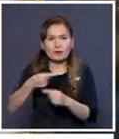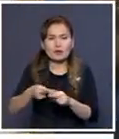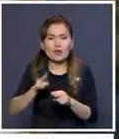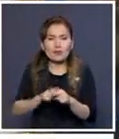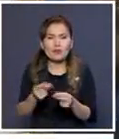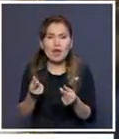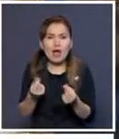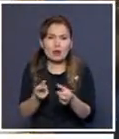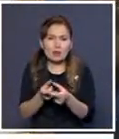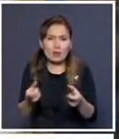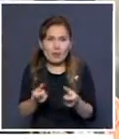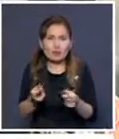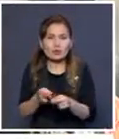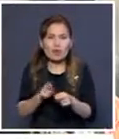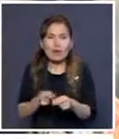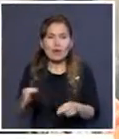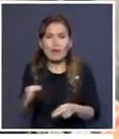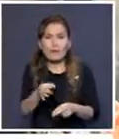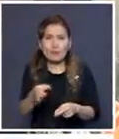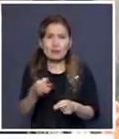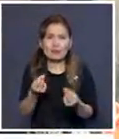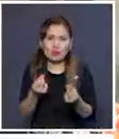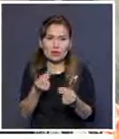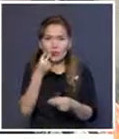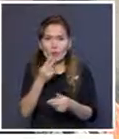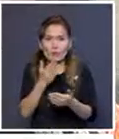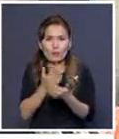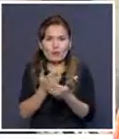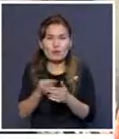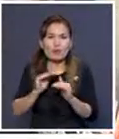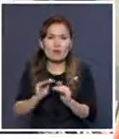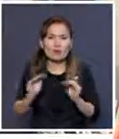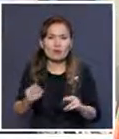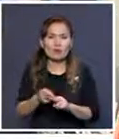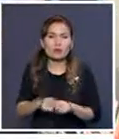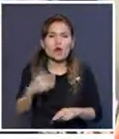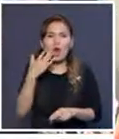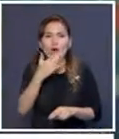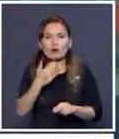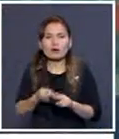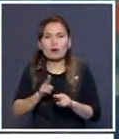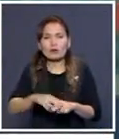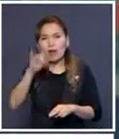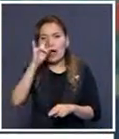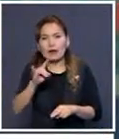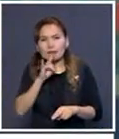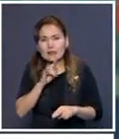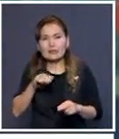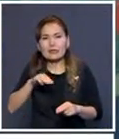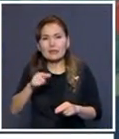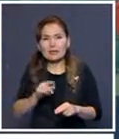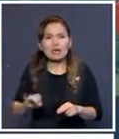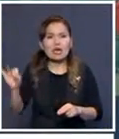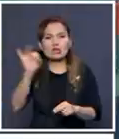қағаз банкноттары мен металл монеталар да қойылған. Ашық сабақ кезінде оқушылар ұлттық валютаның шығу тарихымен танысып,